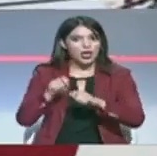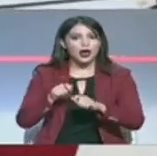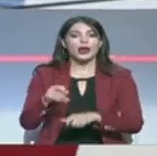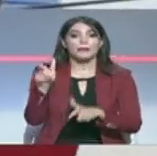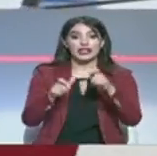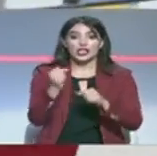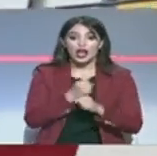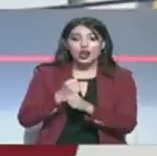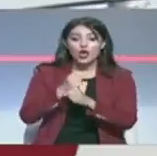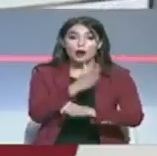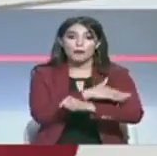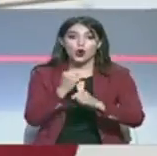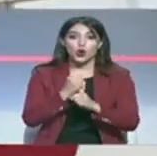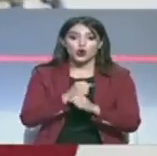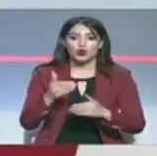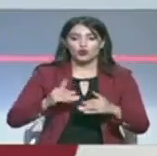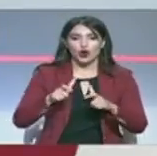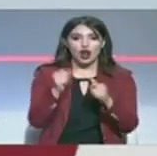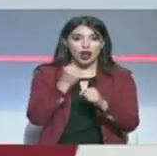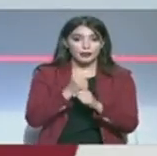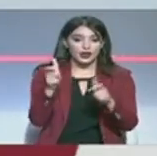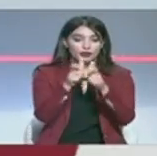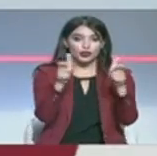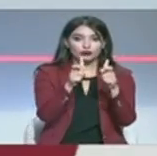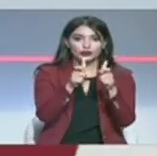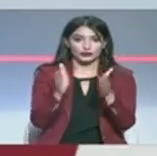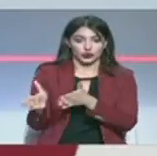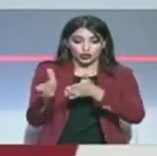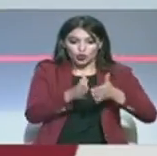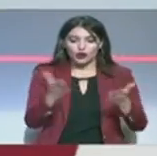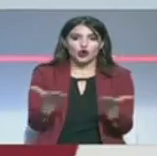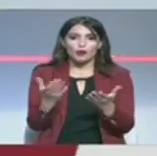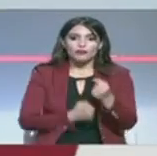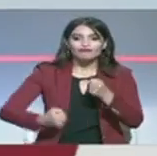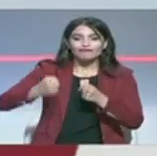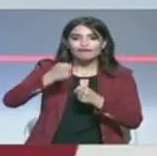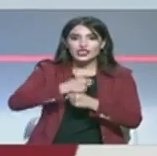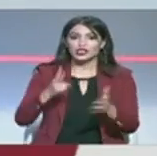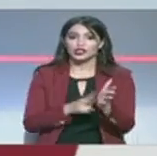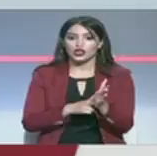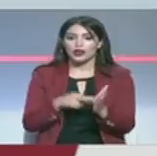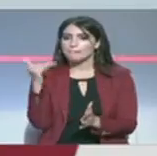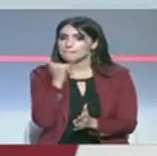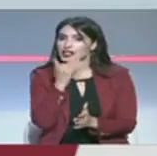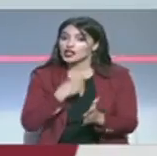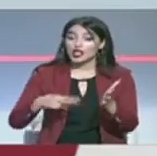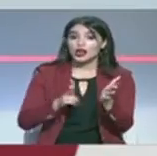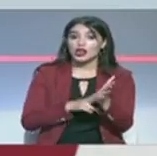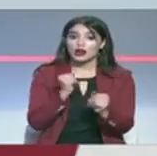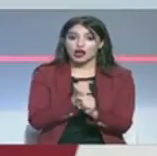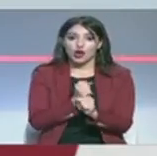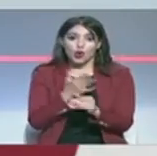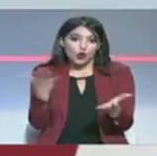ومواطن الشغل وديمومة المؤسسات. الآن كيف نمر إلى الإنجاز، وبأي سرعة نمر إلى الإنجاز،